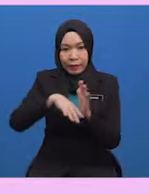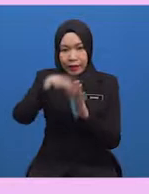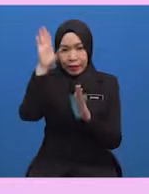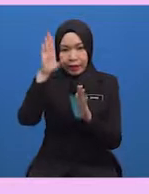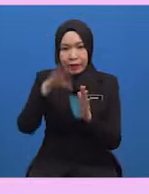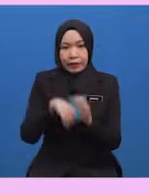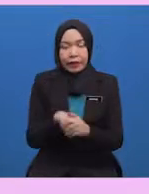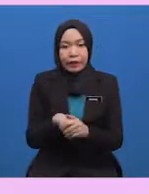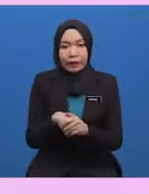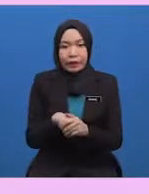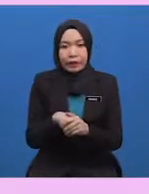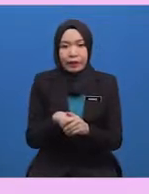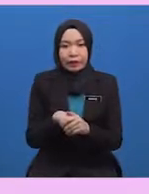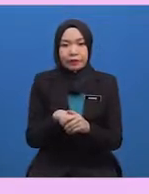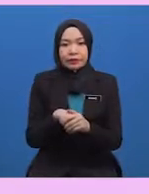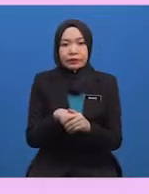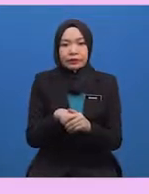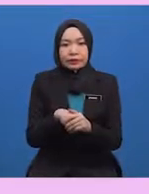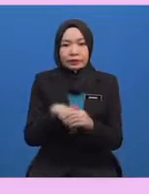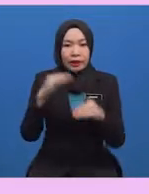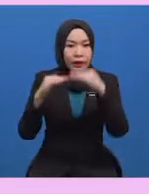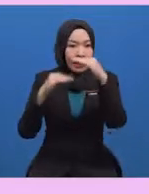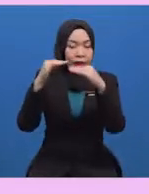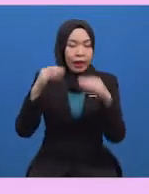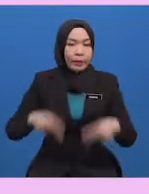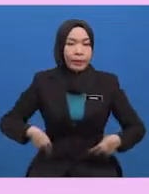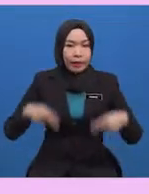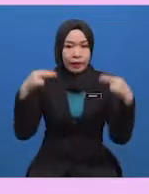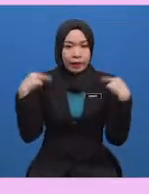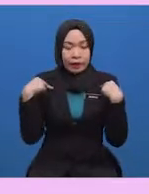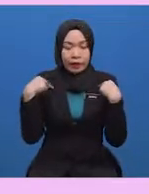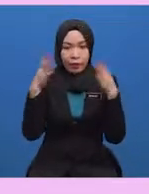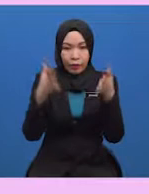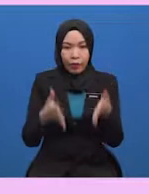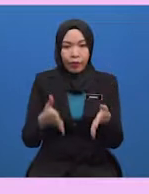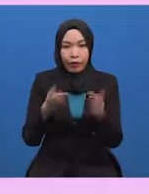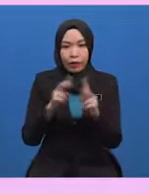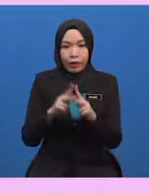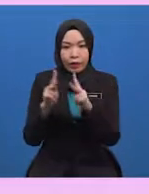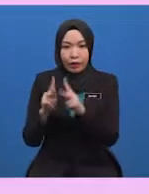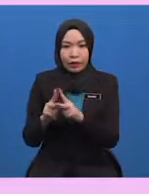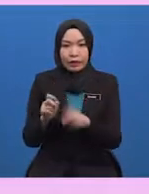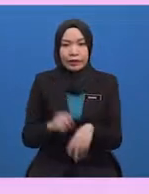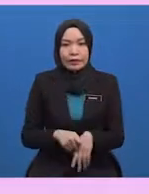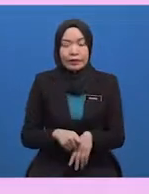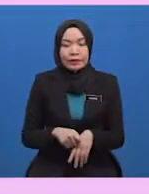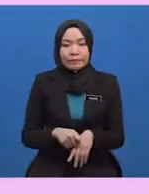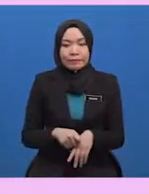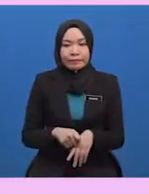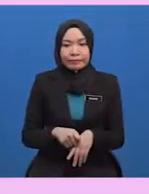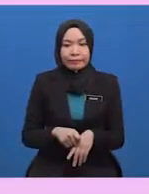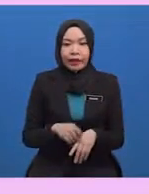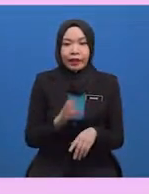penduduk desa. Keempat, penduduk desa dapat membekalkan keperluan tenaga buruh kepada